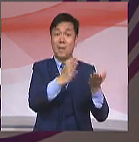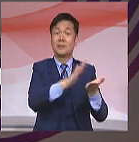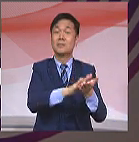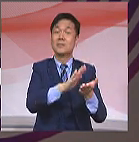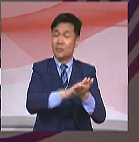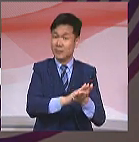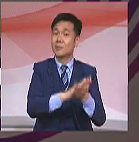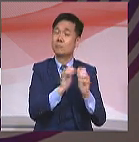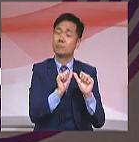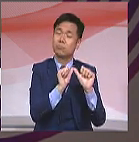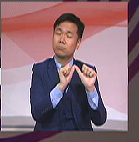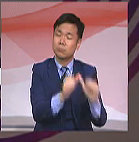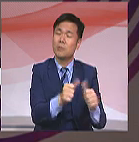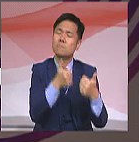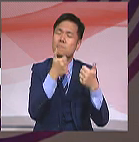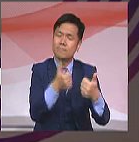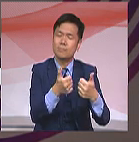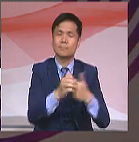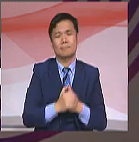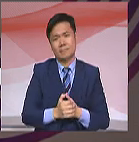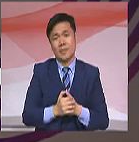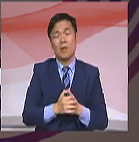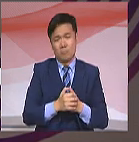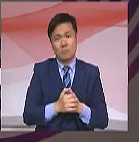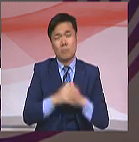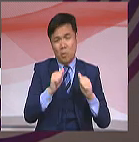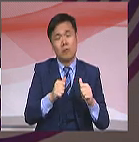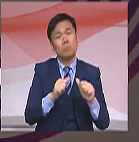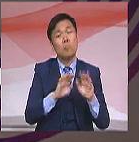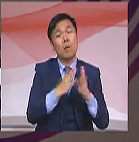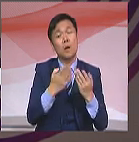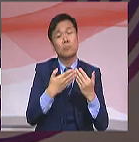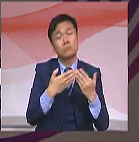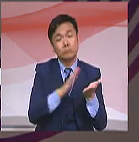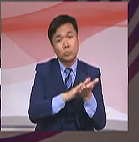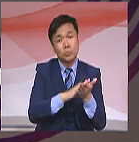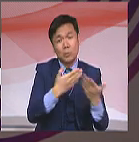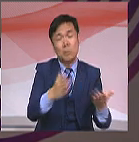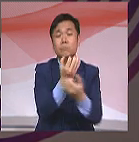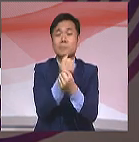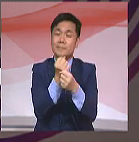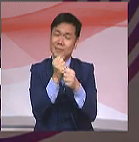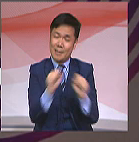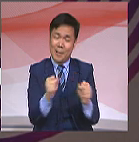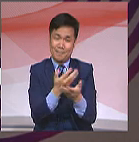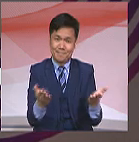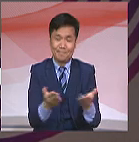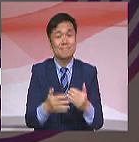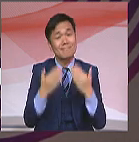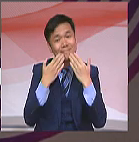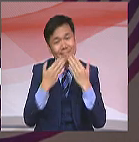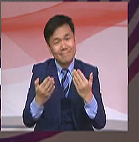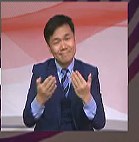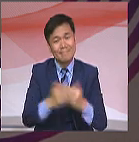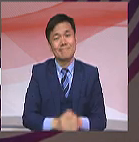dapat dilaksanakan dengan baik dan dapat dilaksanakan dalam keadaan yang selamat. Sekian,